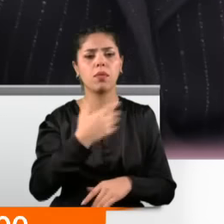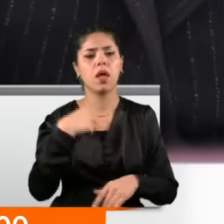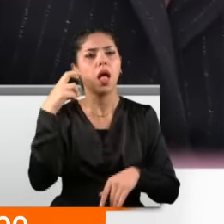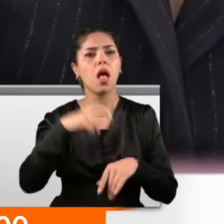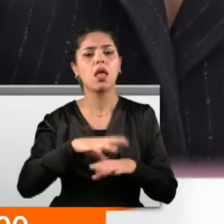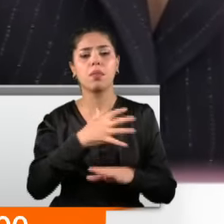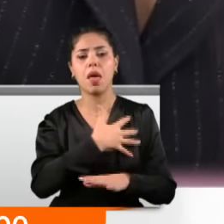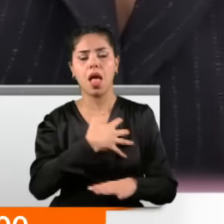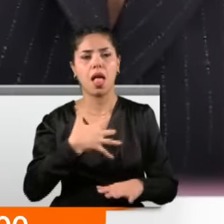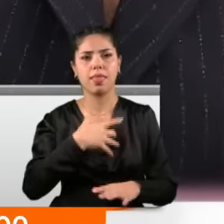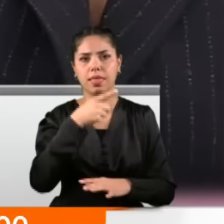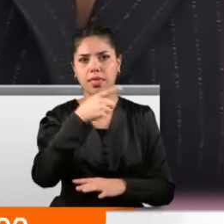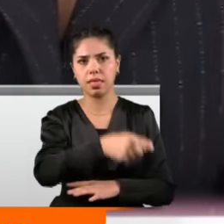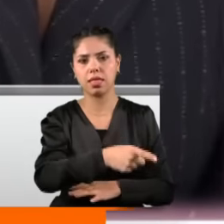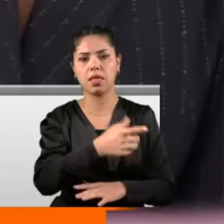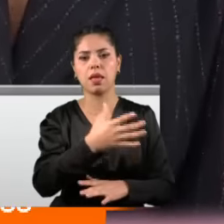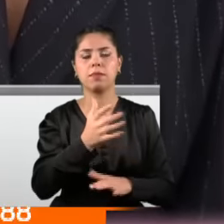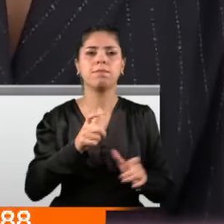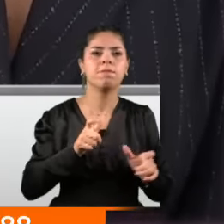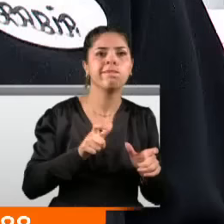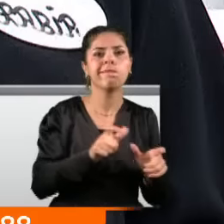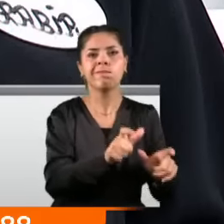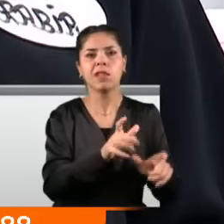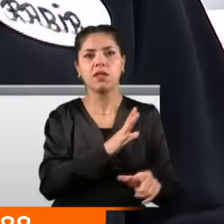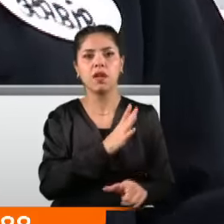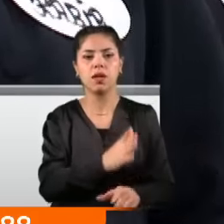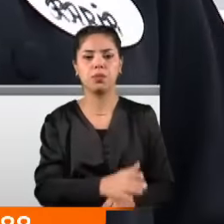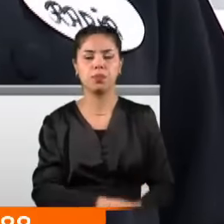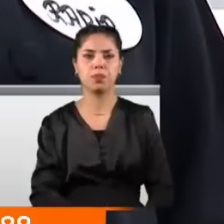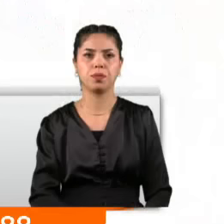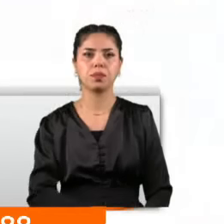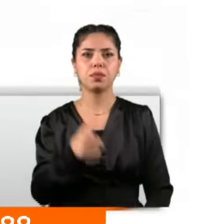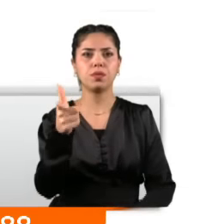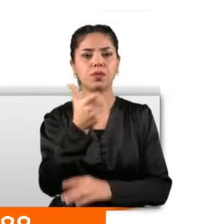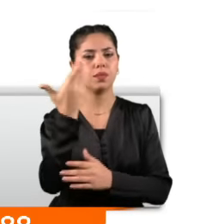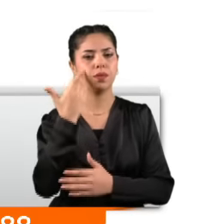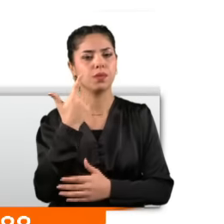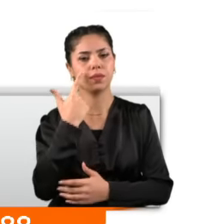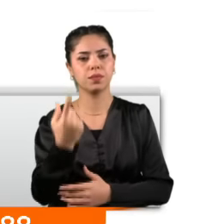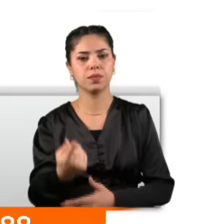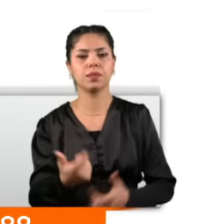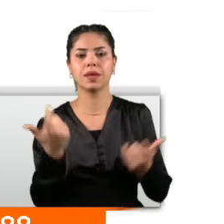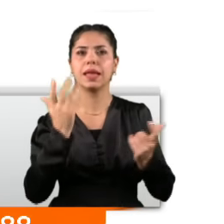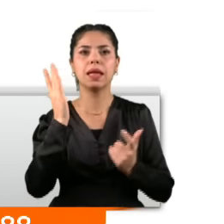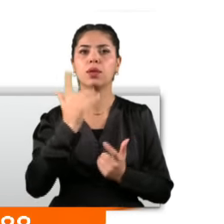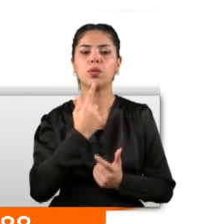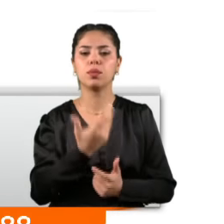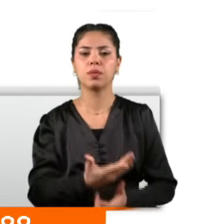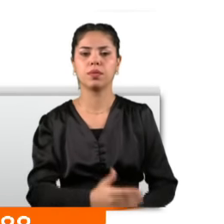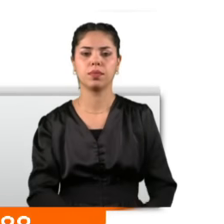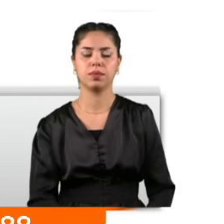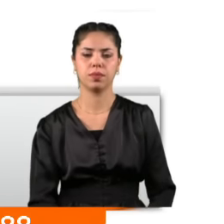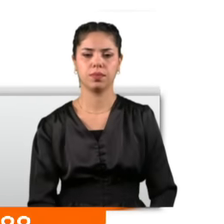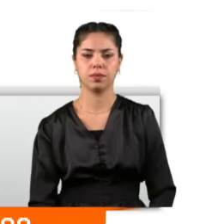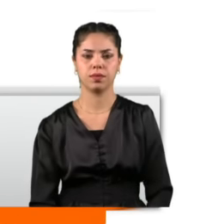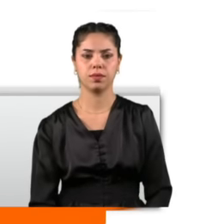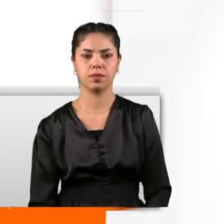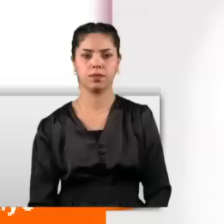abla. Anne Rabia Aydın gitgide köşeye sıkışıyordu. Bir şunu izleyelim mi görüntüyü? Hadi. Nereye gidiyorum dedi. Aslında seni terk ediyorum